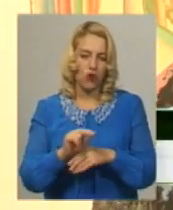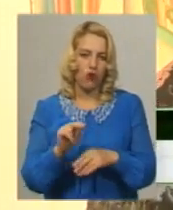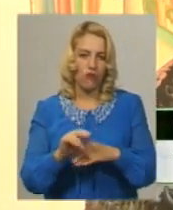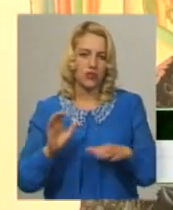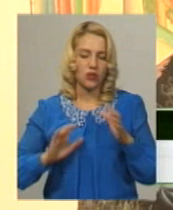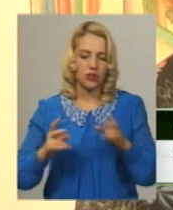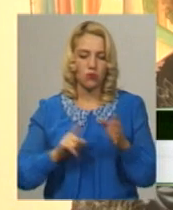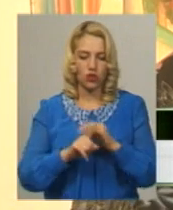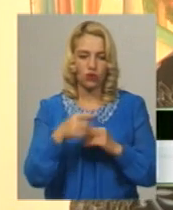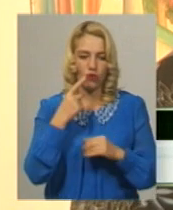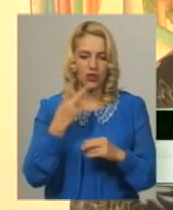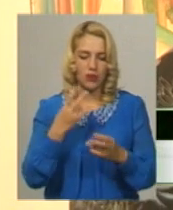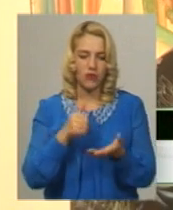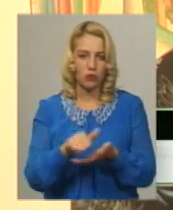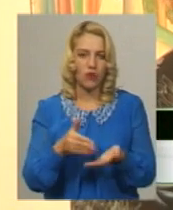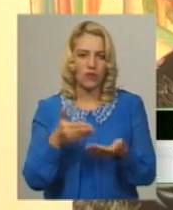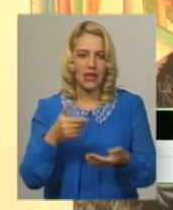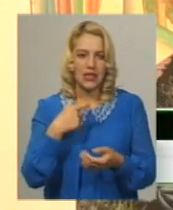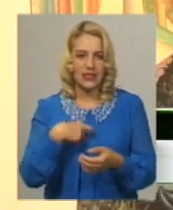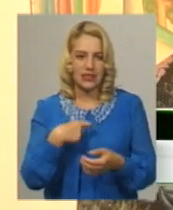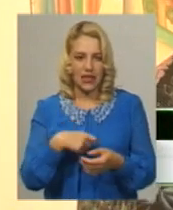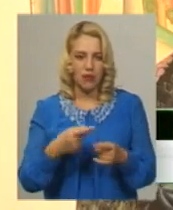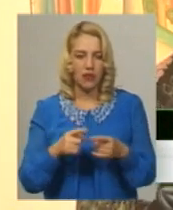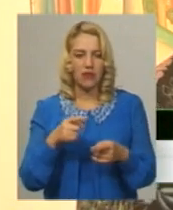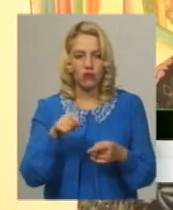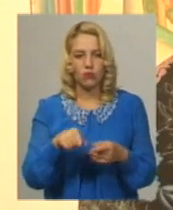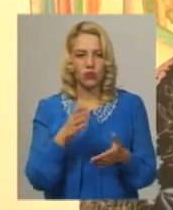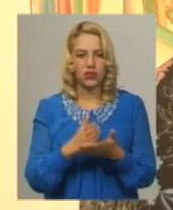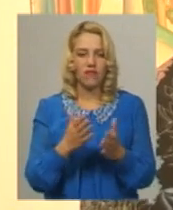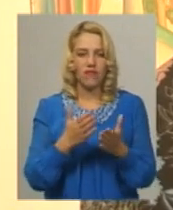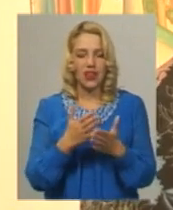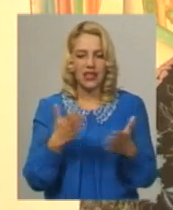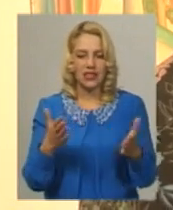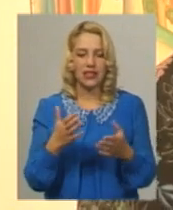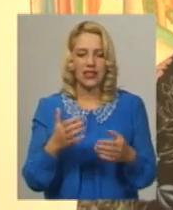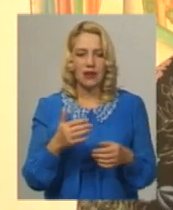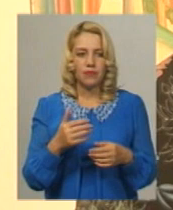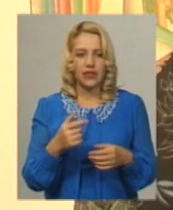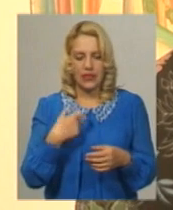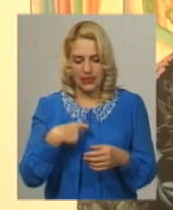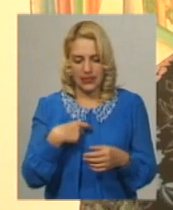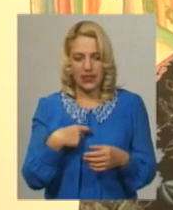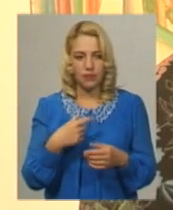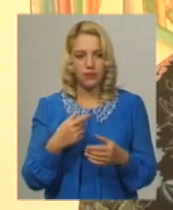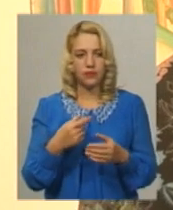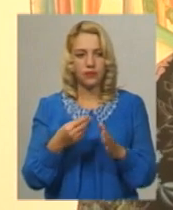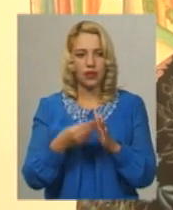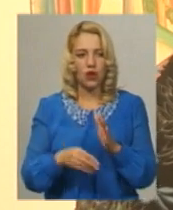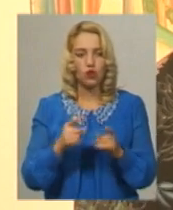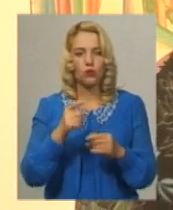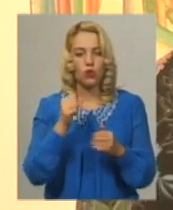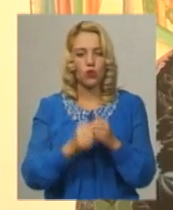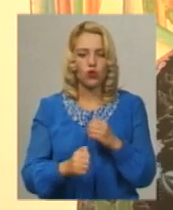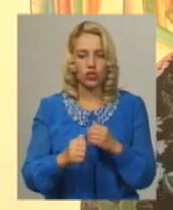треба відмовитись від самого себе. В цьому, між іншим, теж такий дуже великий аскетизм художній, тому що кожен художник з дитинства себе